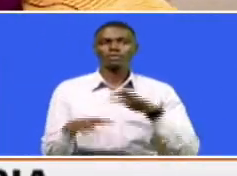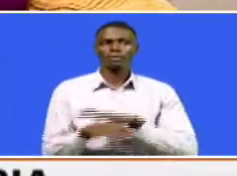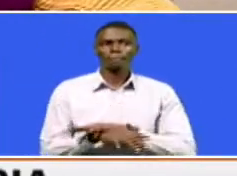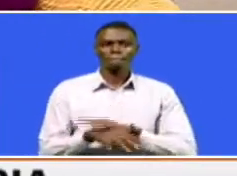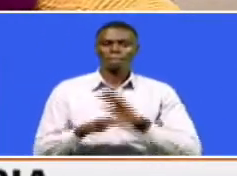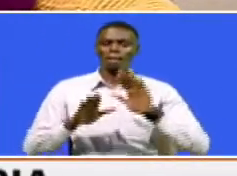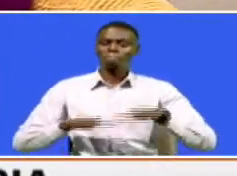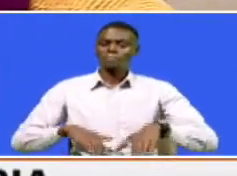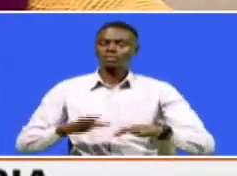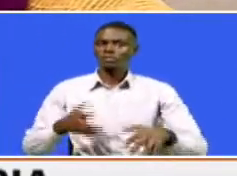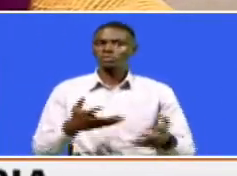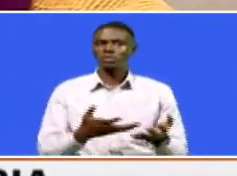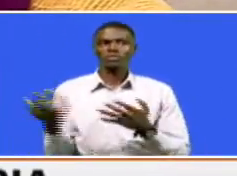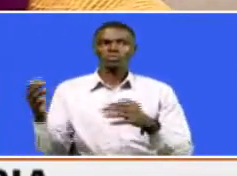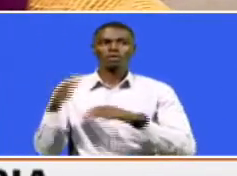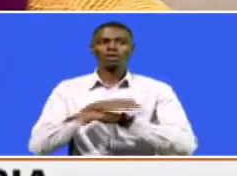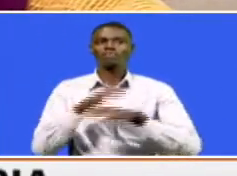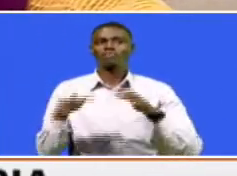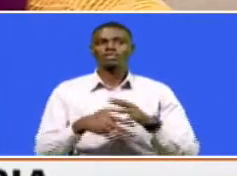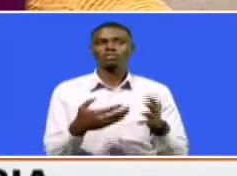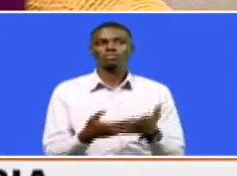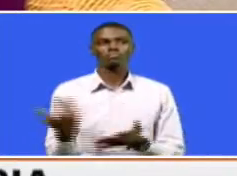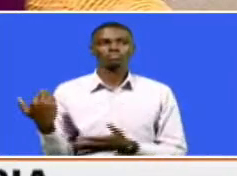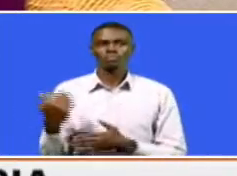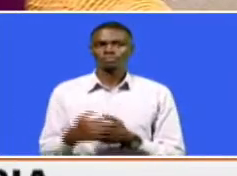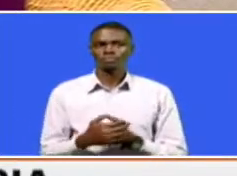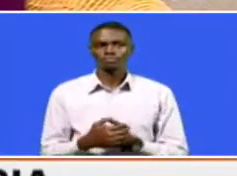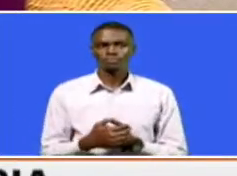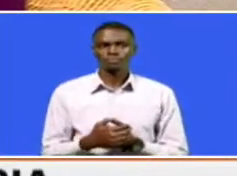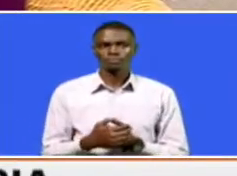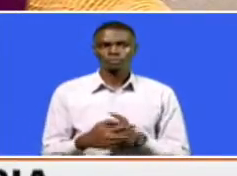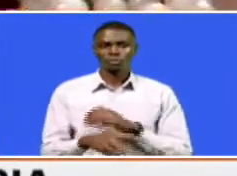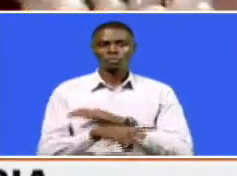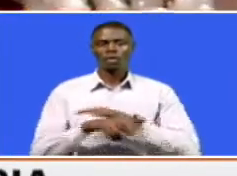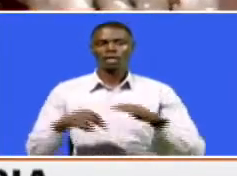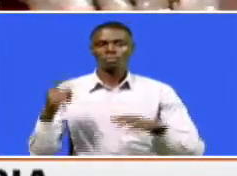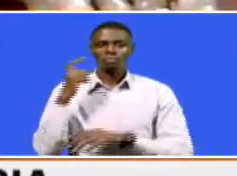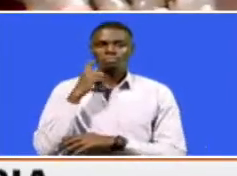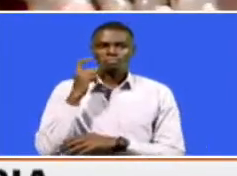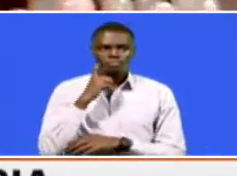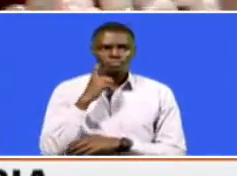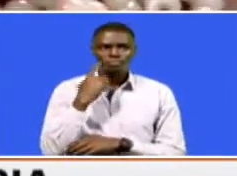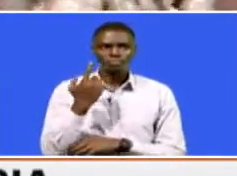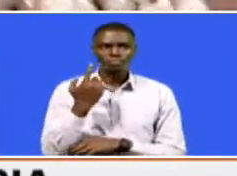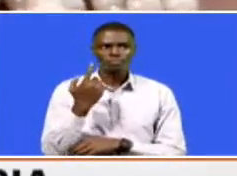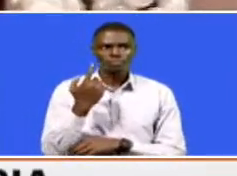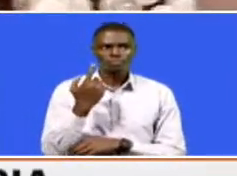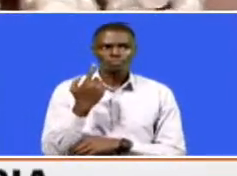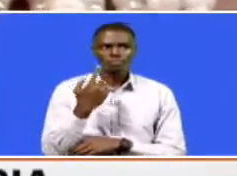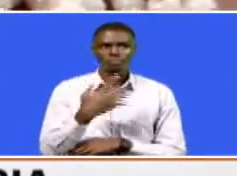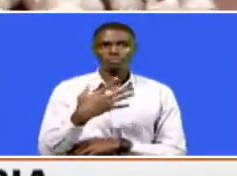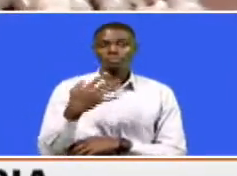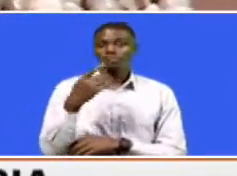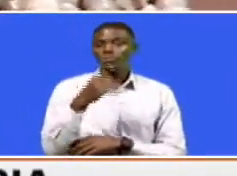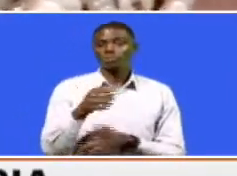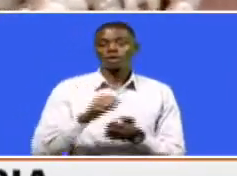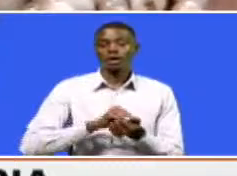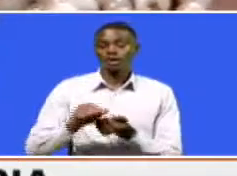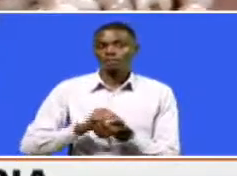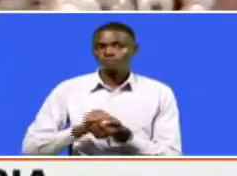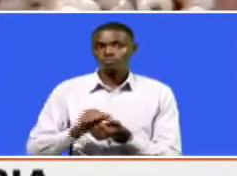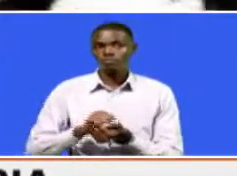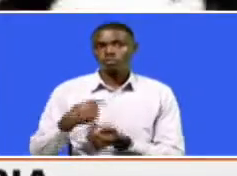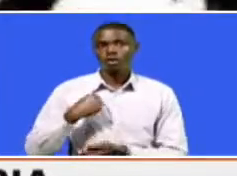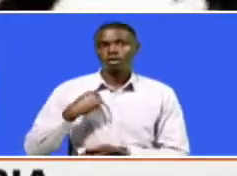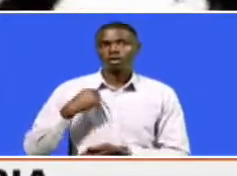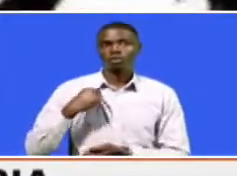yangu wakachukua kila kitu yote yenye nilikuwa kwa hiyo nduka. Mimi huwa naenda kufua nguo. Nafulia